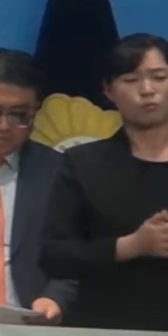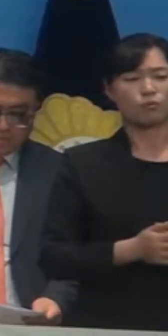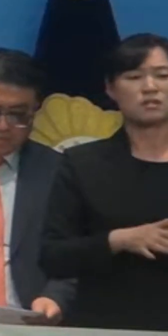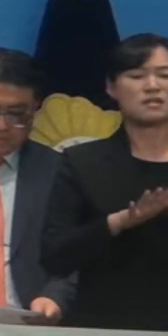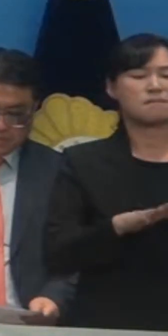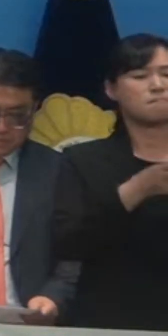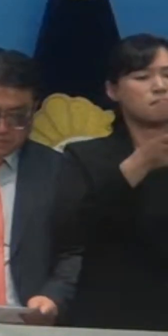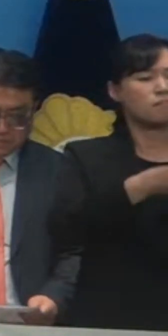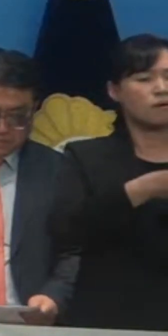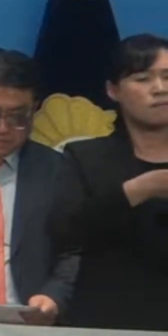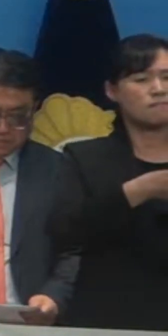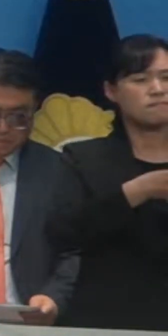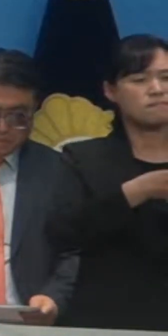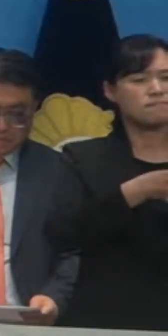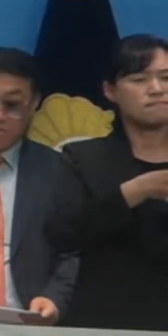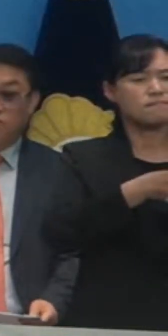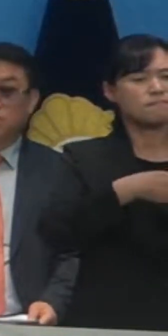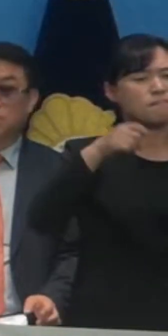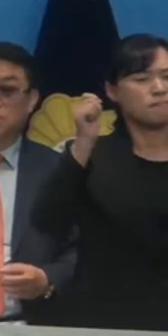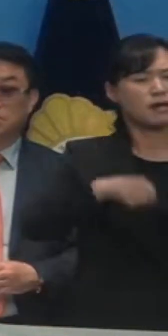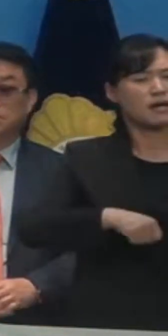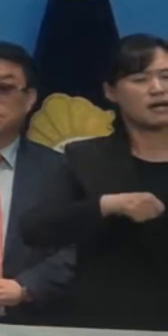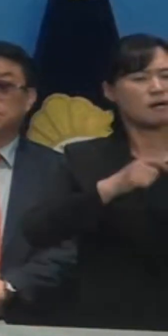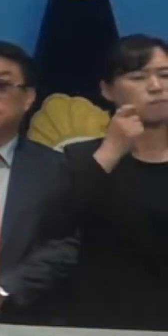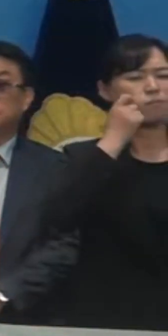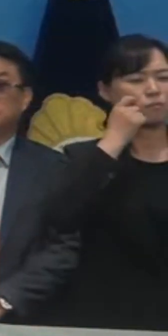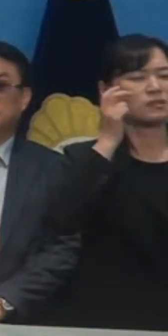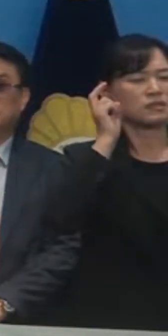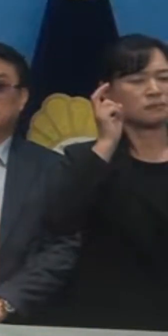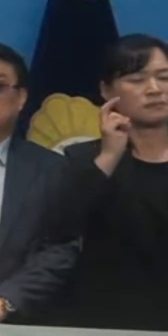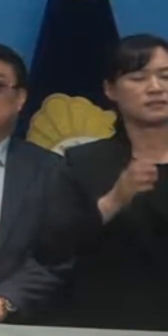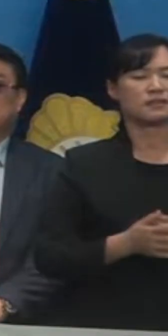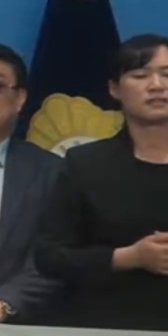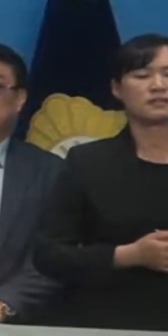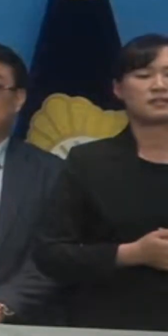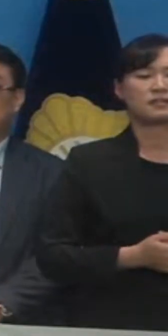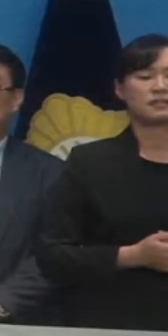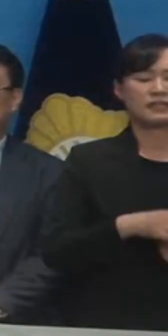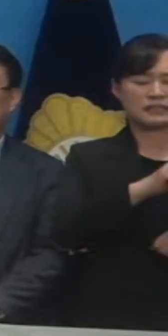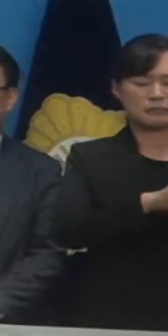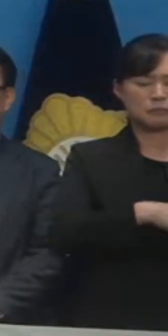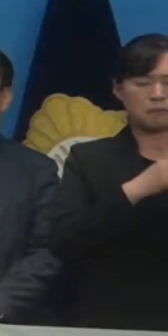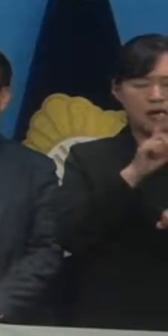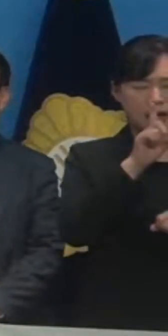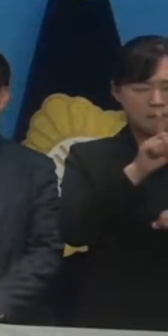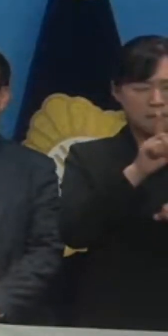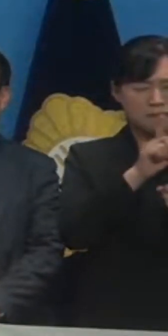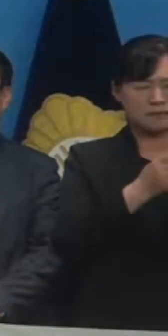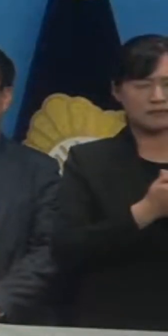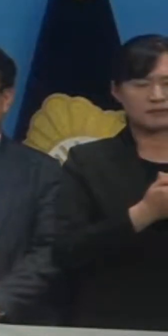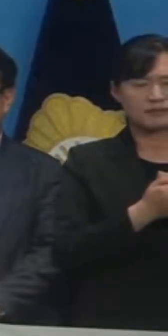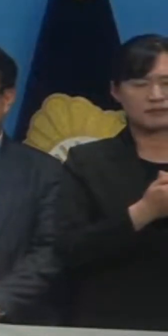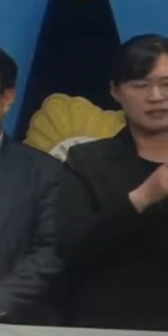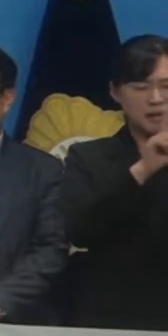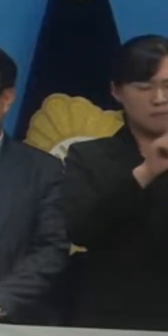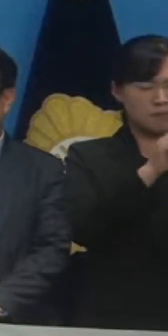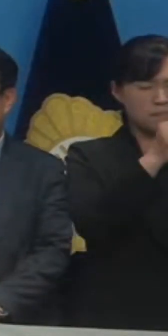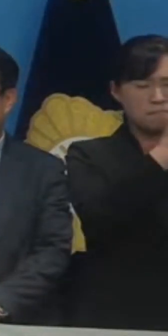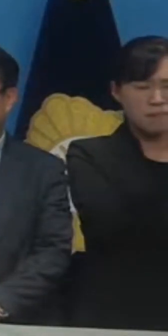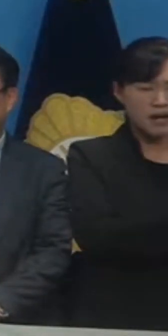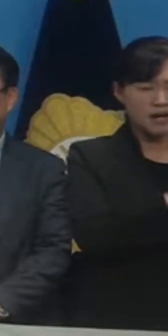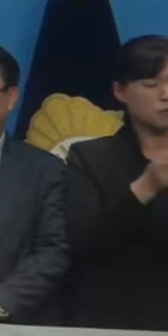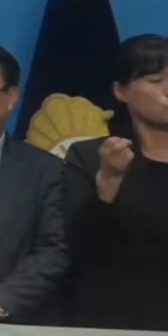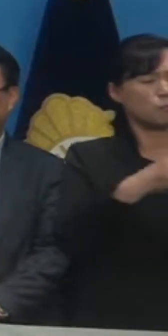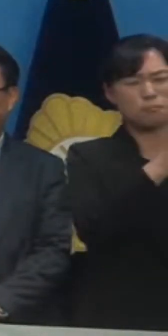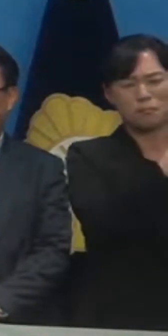이 법을 관철시킬 수가 없기 때문입니다. 짐승도 한 번 빠진 구덩이에 다시는 가지